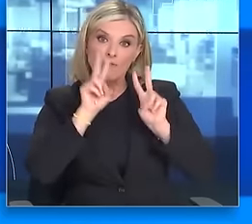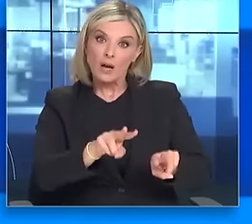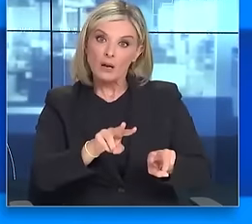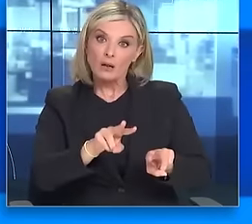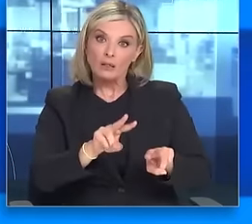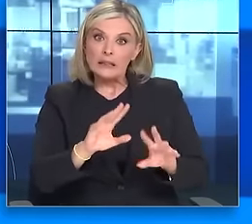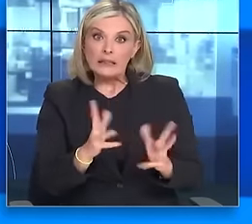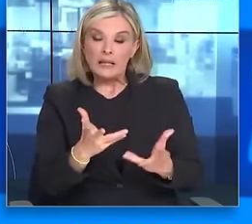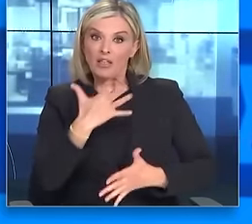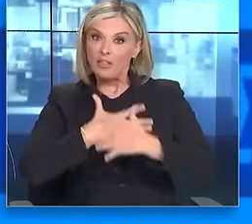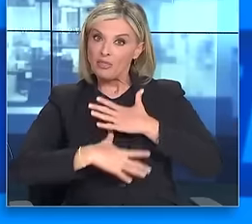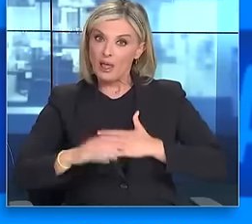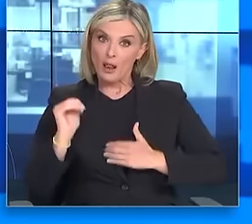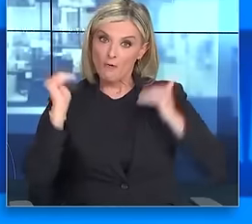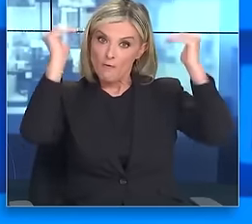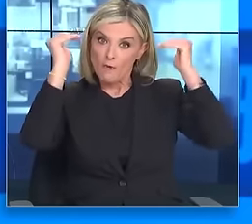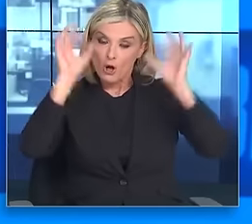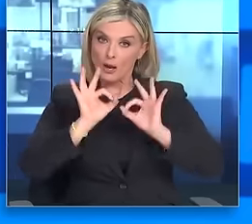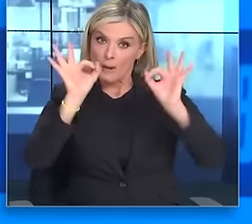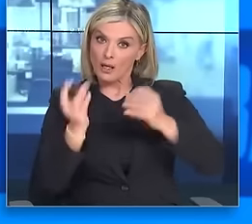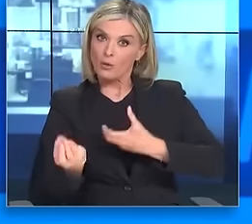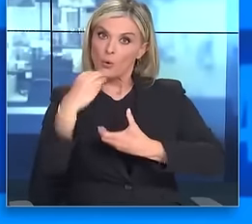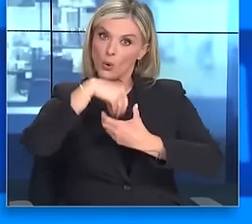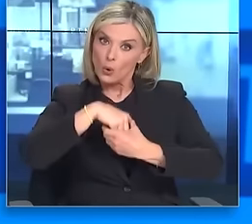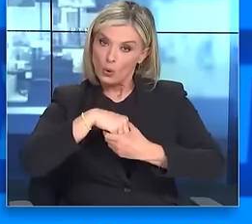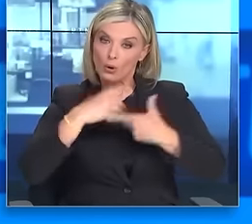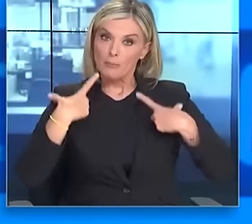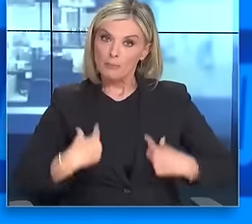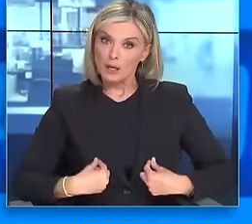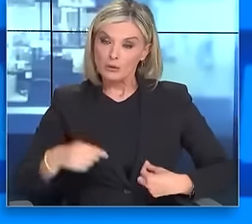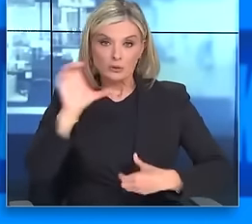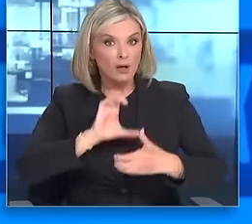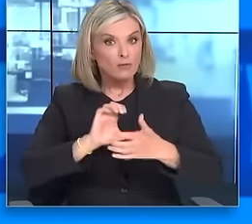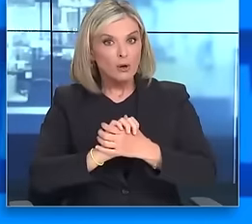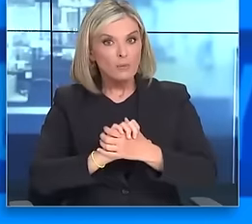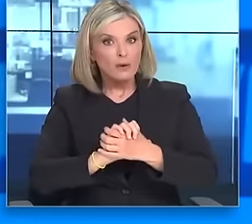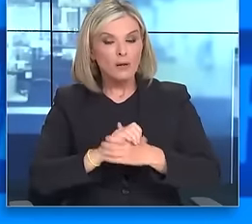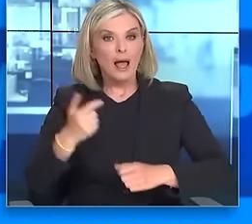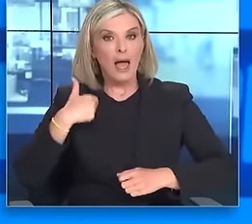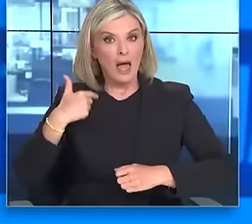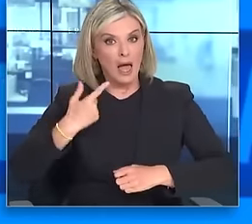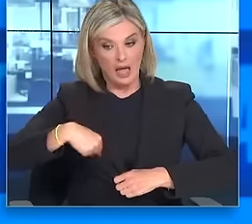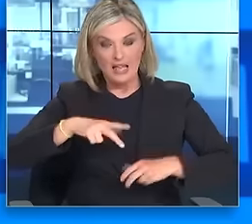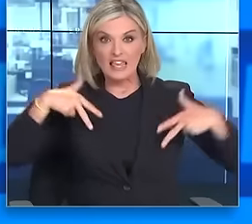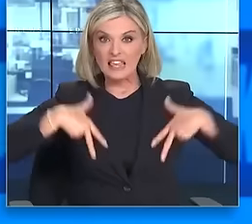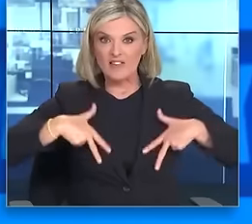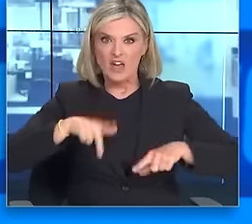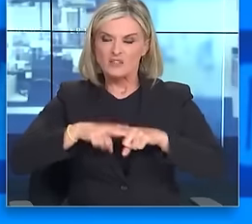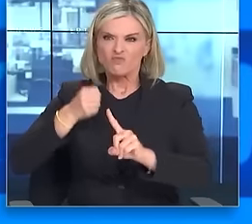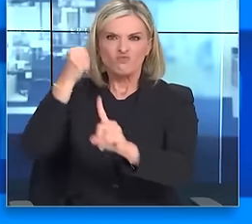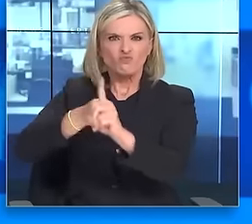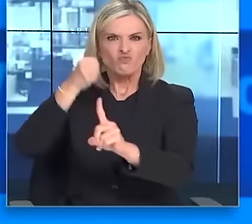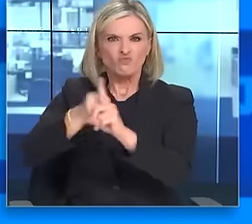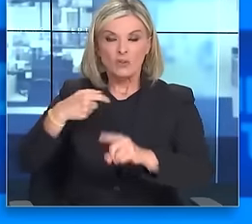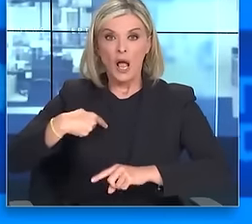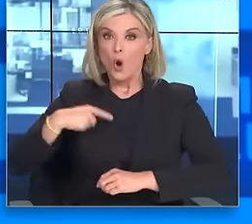εδώ ότι ως αποτέλεσμα παρεμβάσεων της ελληνικής κυβέρνησης, μέσα σε λίγες ώρες, αυτά δεν έγιναν από μόνα τους, έκανα